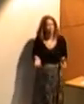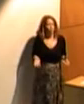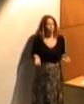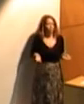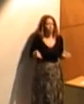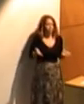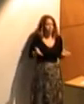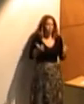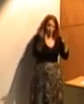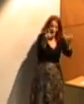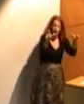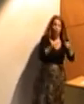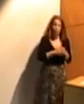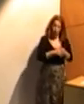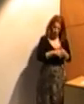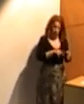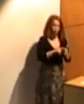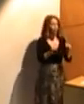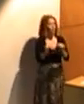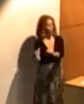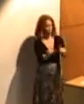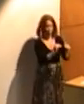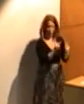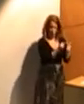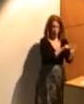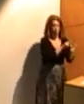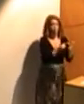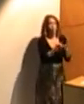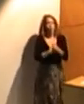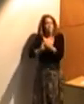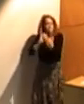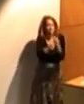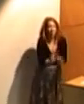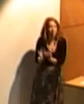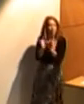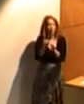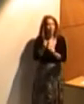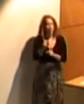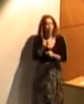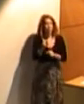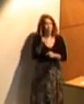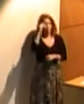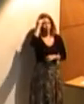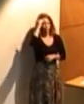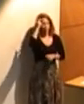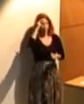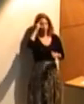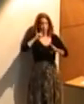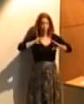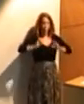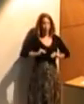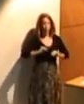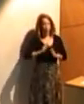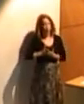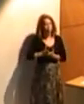libre peut-être égaux mais en tout cas pas fraternelle or parce que tout simplement la fraternité qu'une posture morale et une posture morale